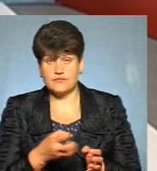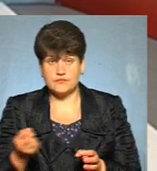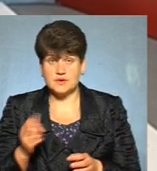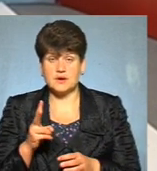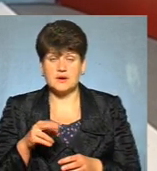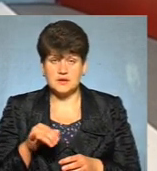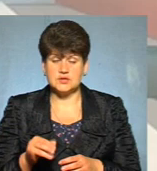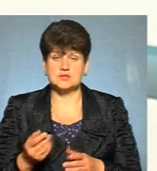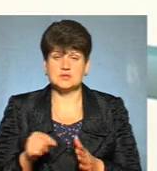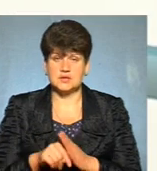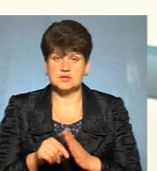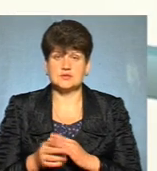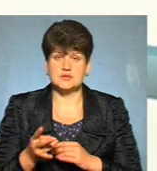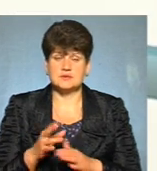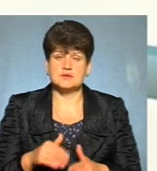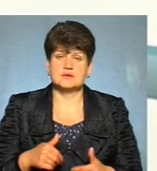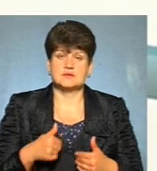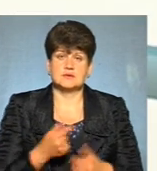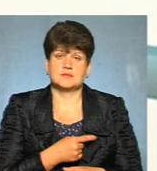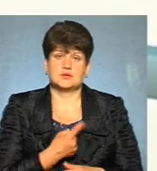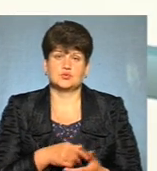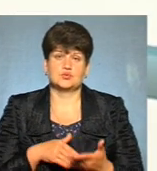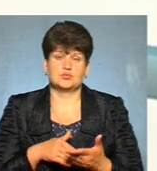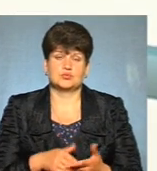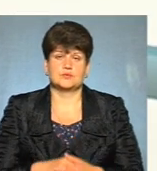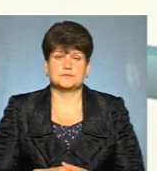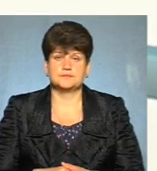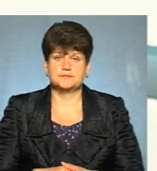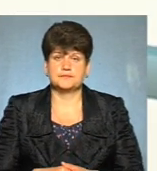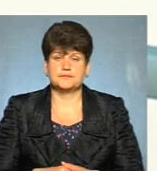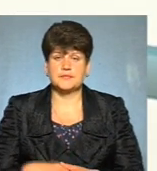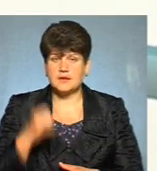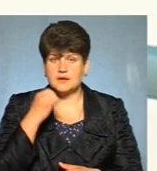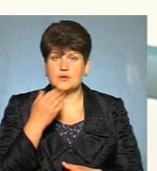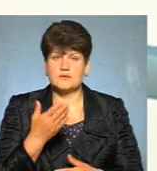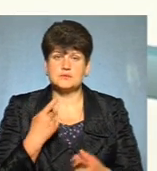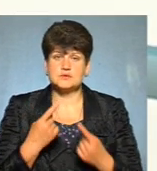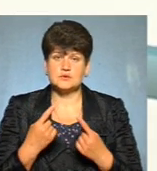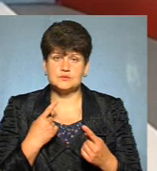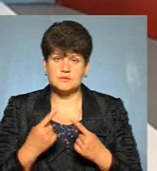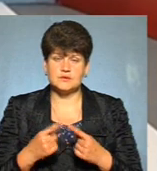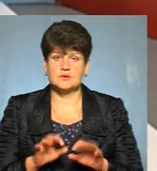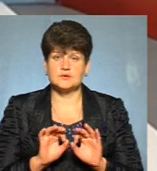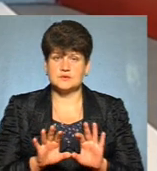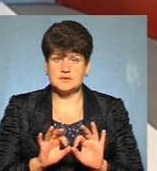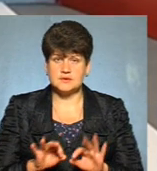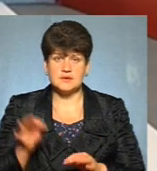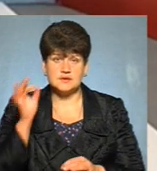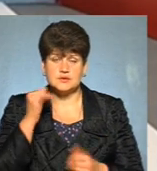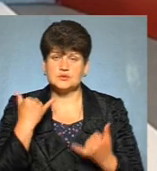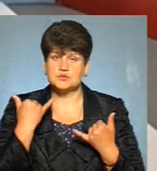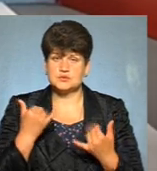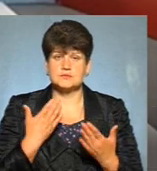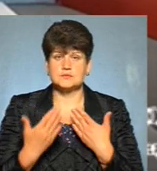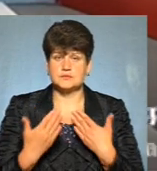треба звертатися за медичною допомогою. Дякую вам за розмову та роз'яснення. Дякую вам. Нагадаю, що сьогодні